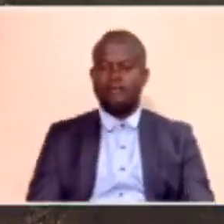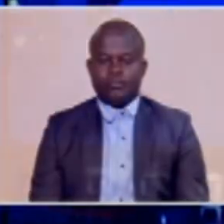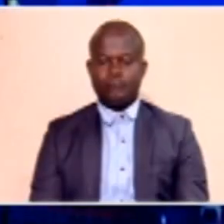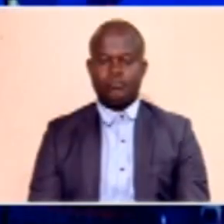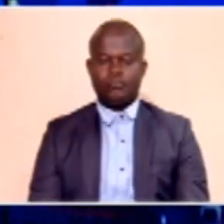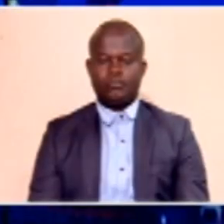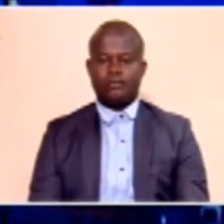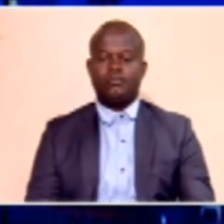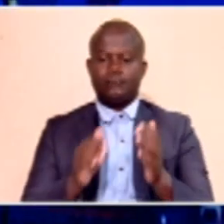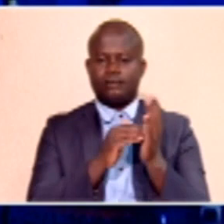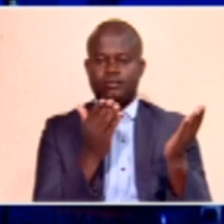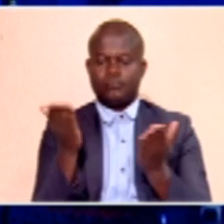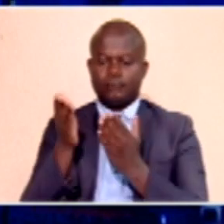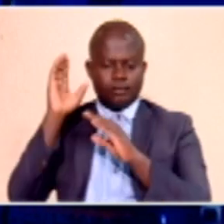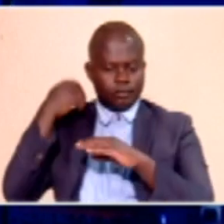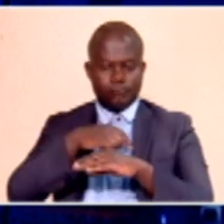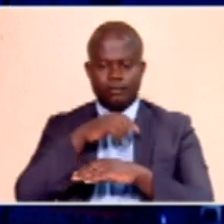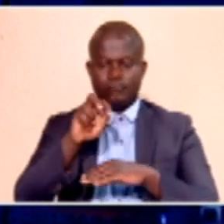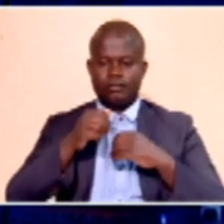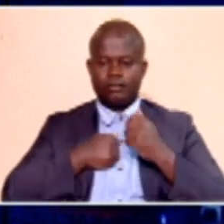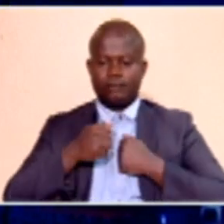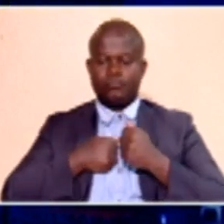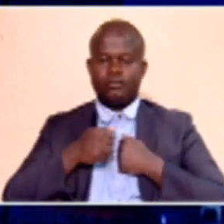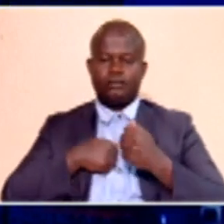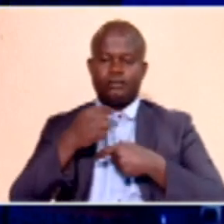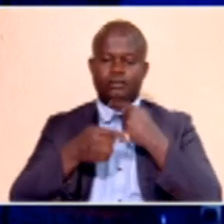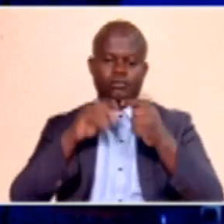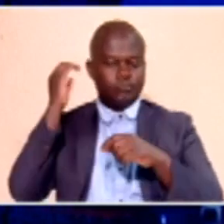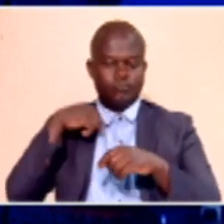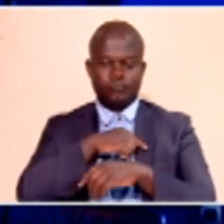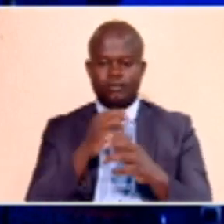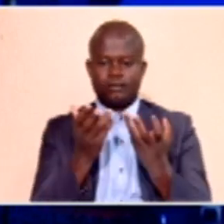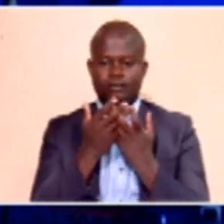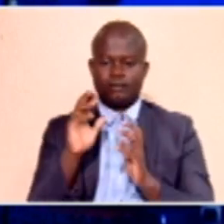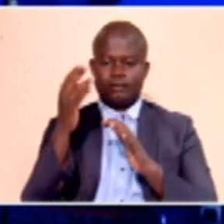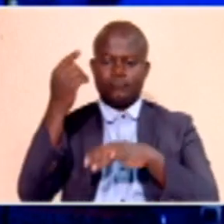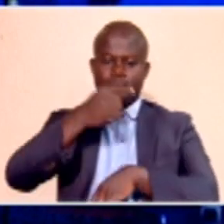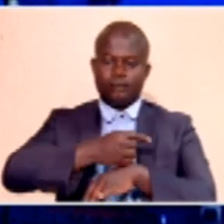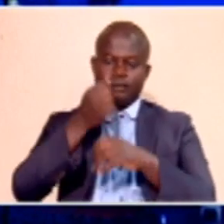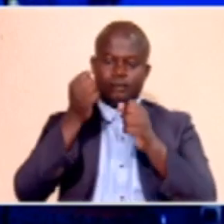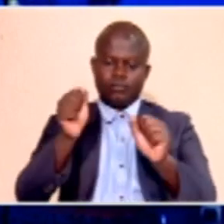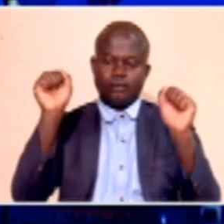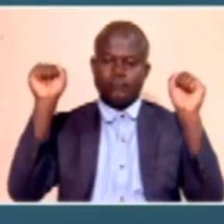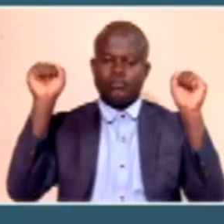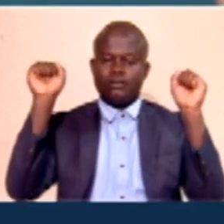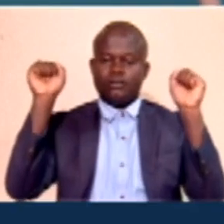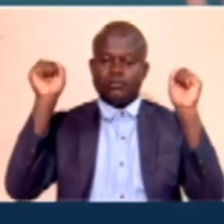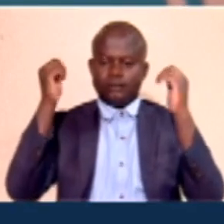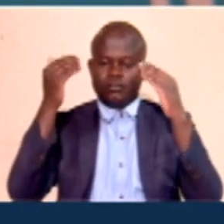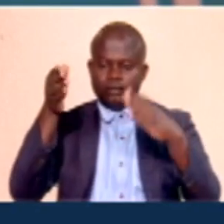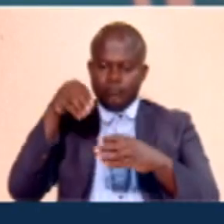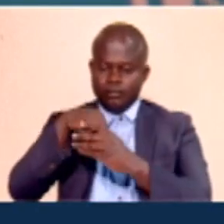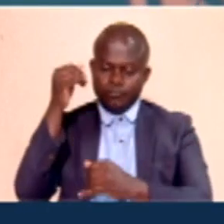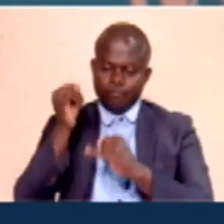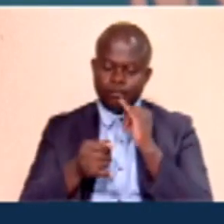Kamonyi. Twongeye kubaha ikaze mu makuru ya televiziyo y'u Rwanda, dukomereze mu makuru ajyanye no kwiziza umunsi wo kwibohora, aho mu mpera